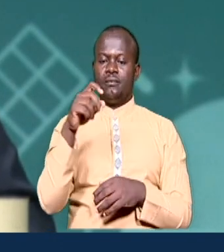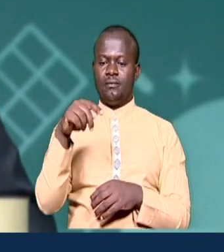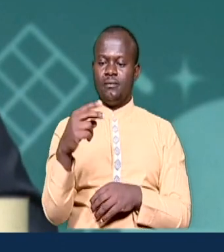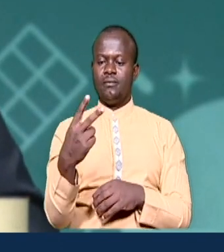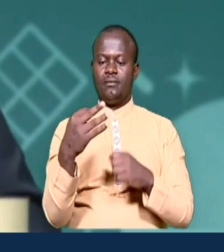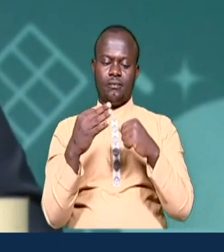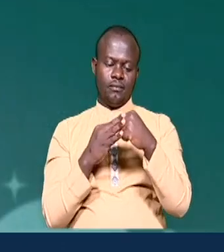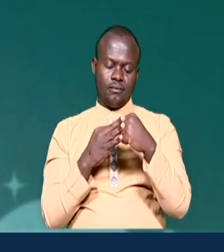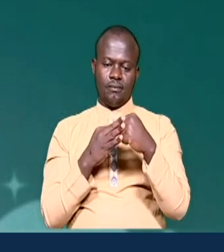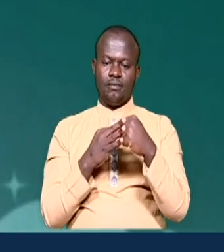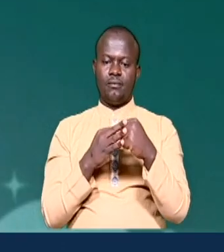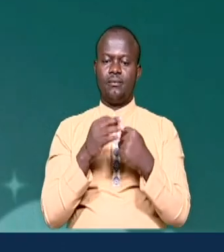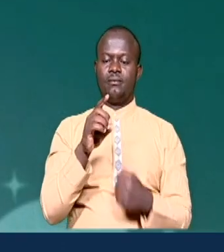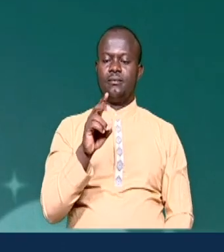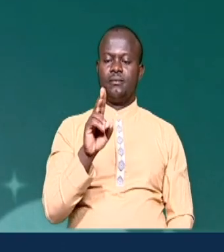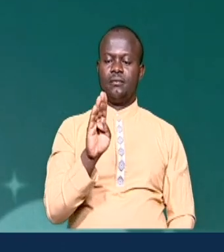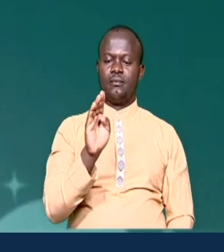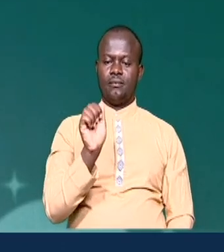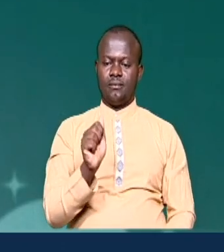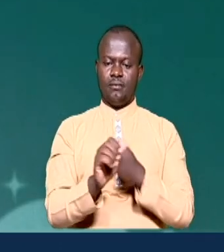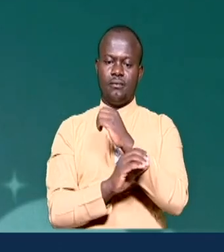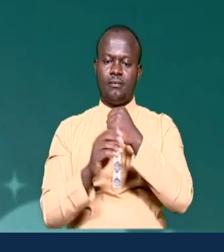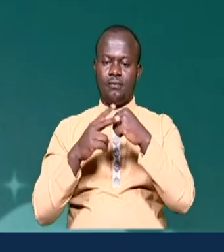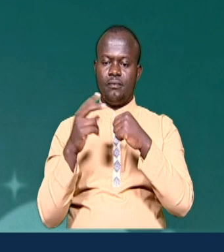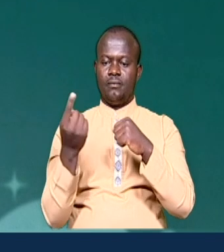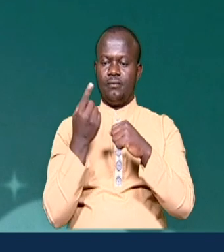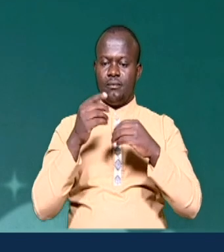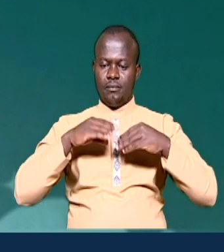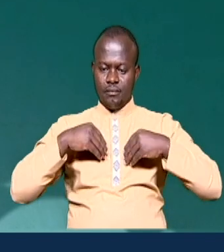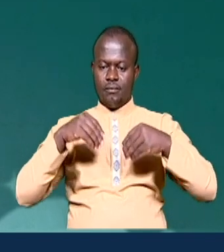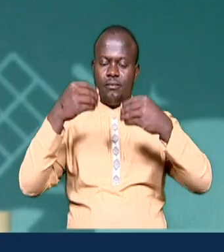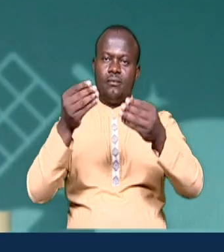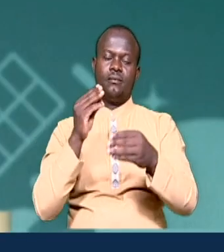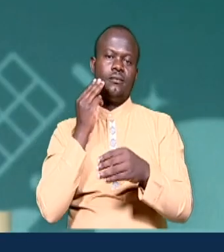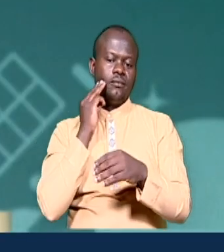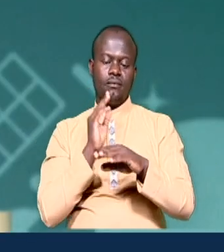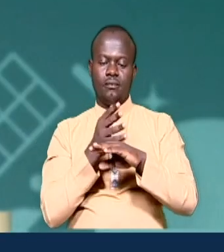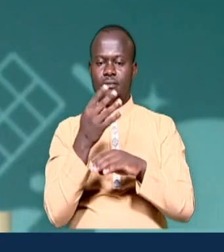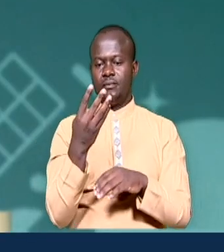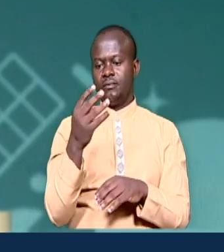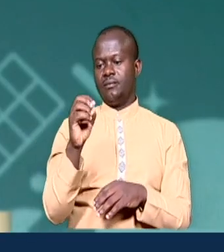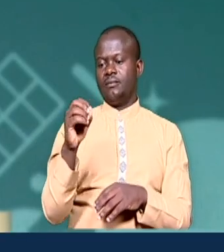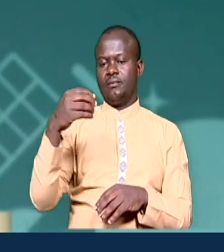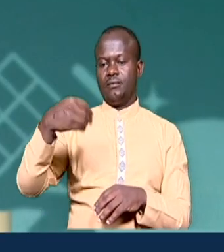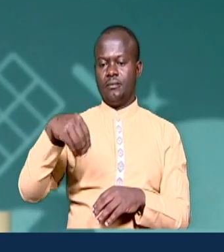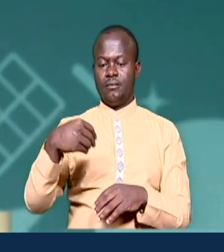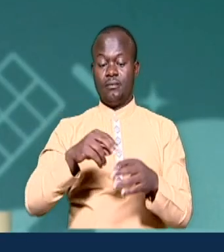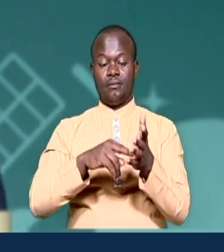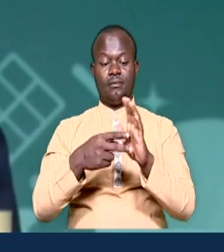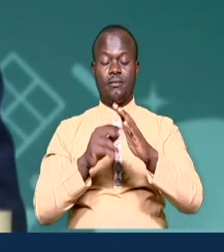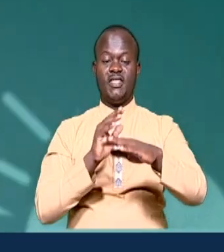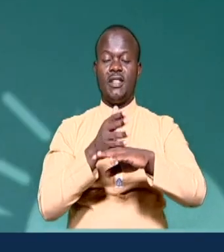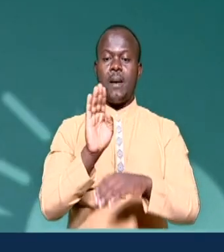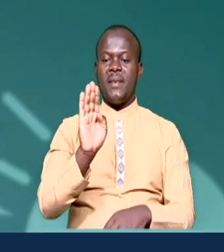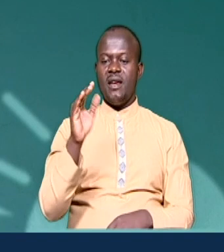COP28 i Dubai muri Leta Zunze Ubumwe z'Abarabu, ibihugu birindwi byonyine byemeye gutanga miliyoni zisaga 400 z'amadolari, ni ukuvuga asaga